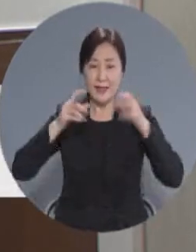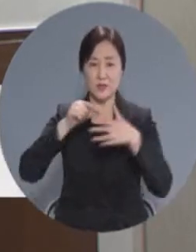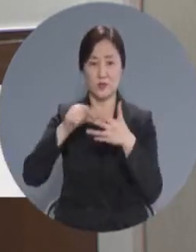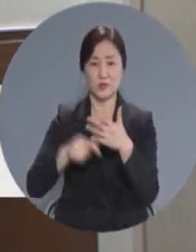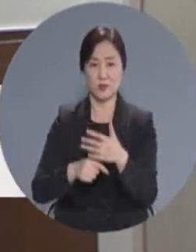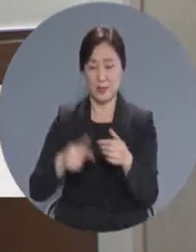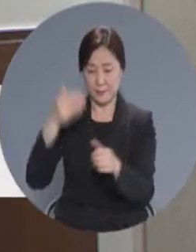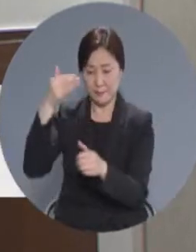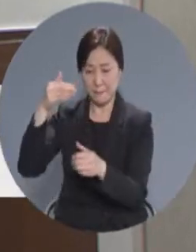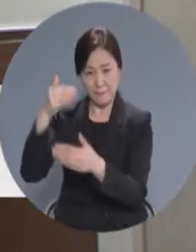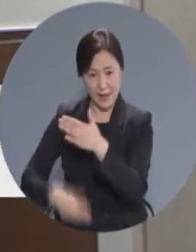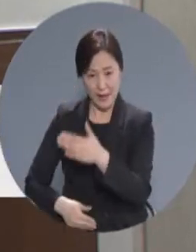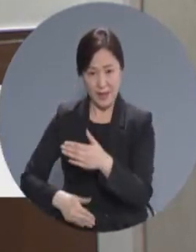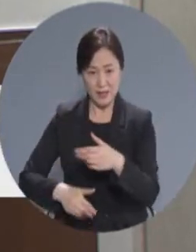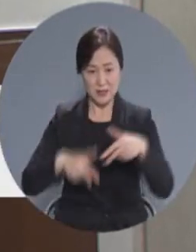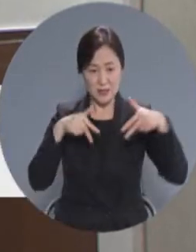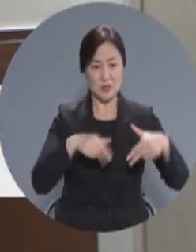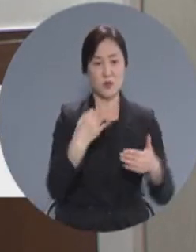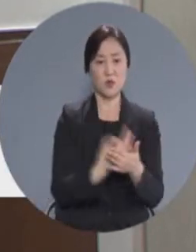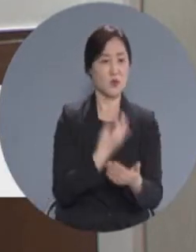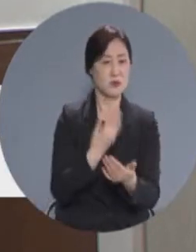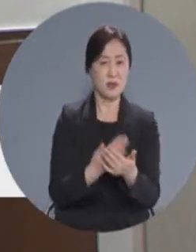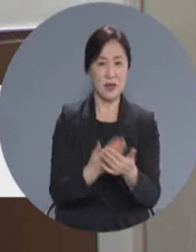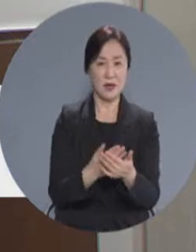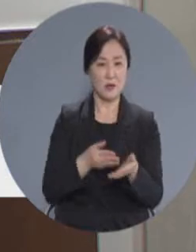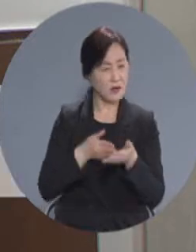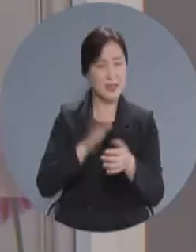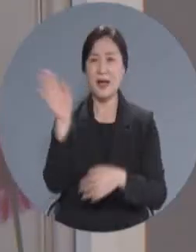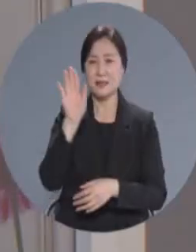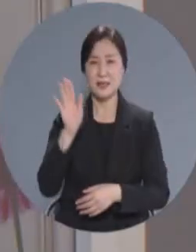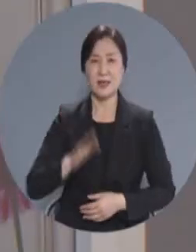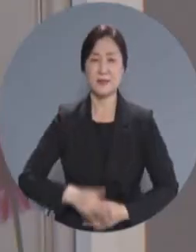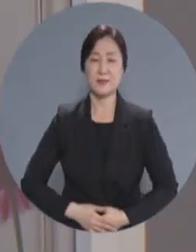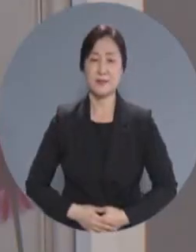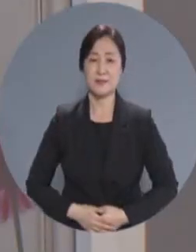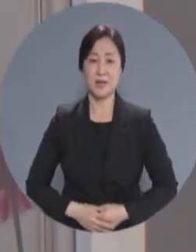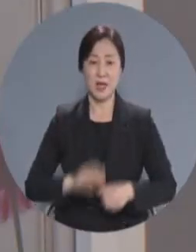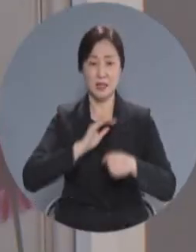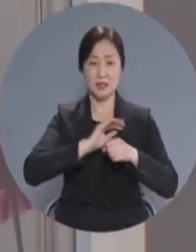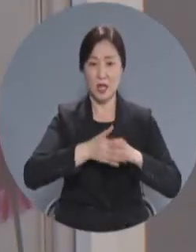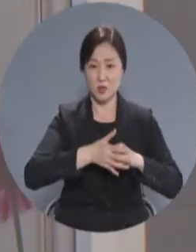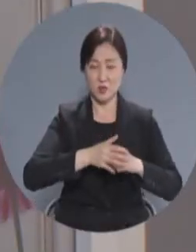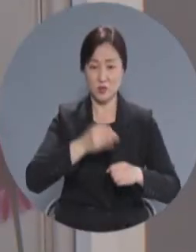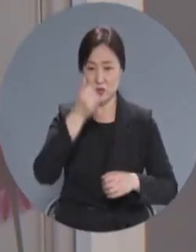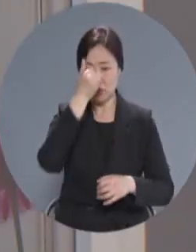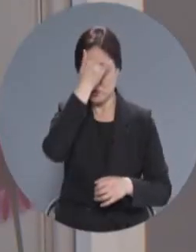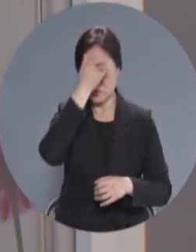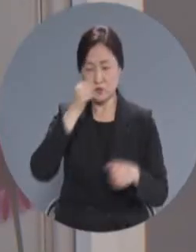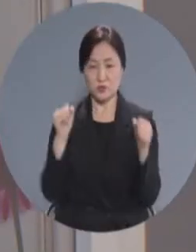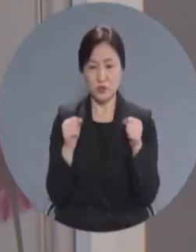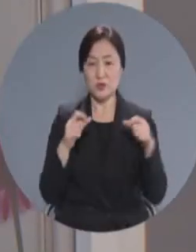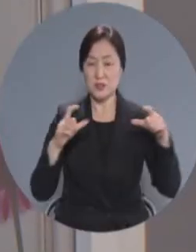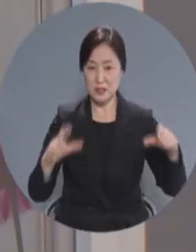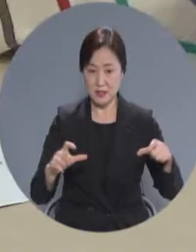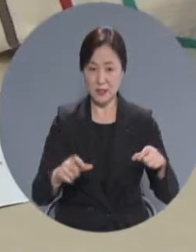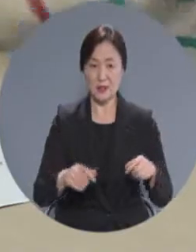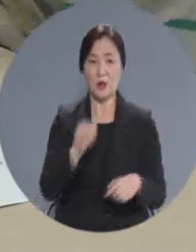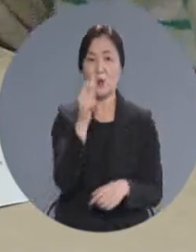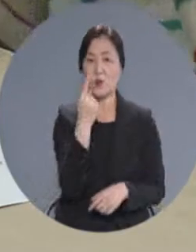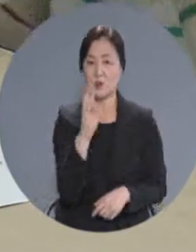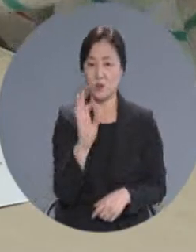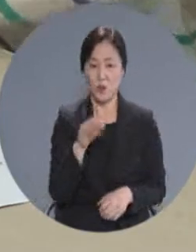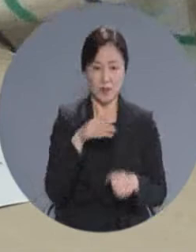냄비 깎아 세운 꼬미 쳐 달라고 하는 말이 아닙니다 대구와 충북 등은 호봉제 를 도입하는 등 동 사자